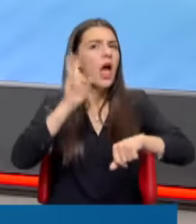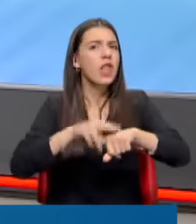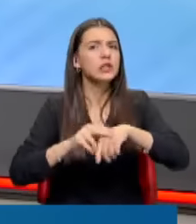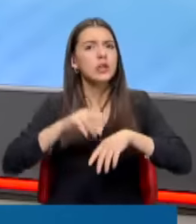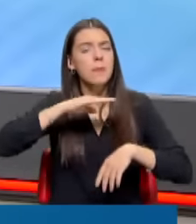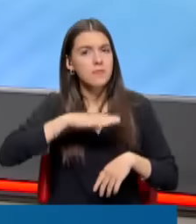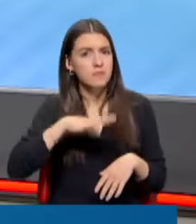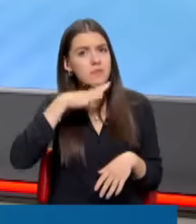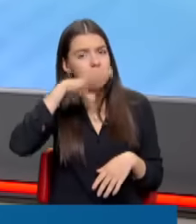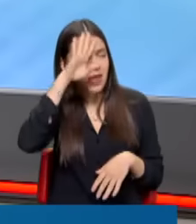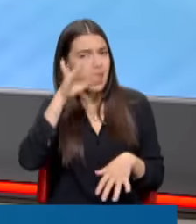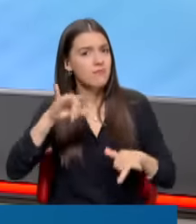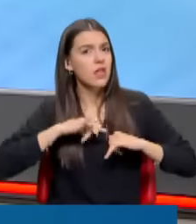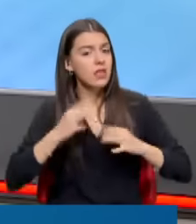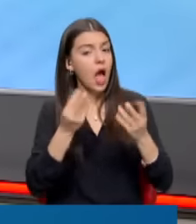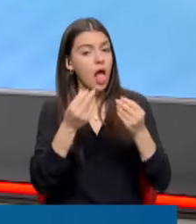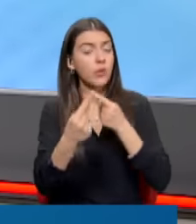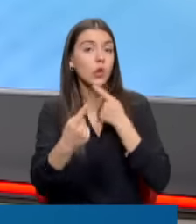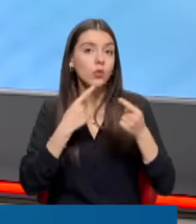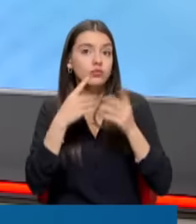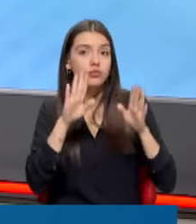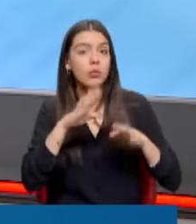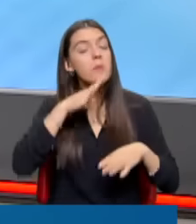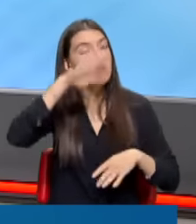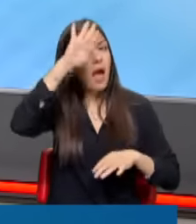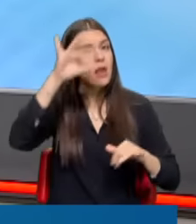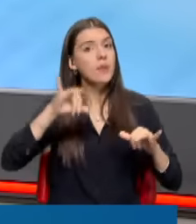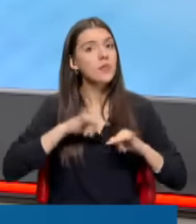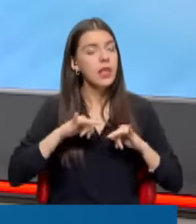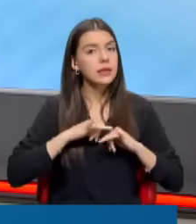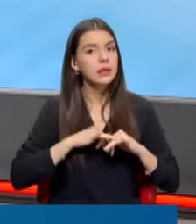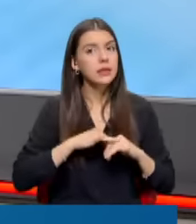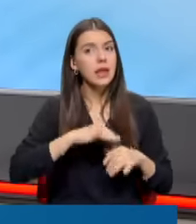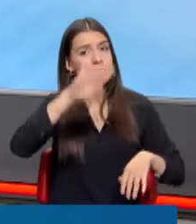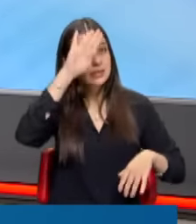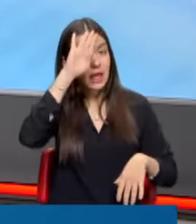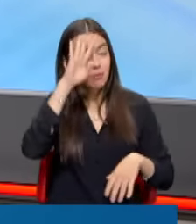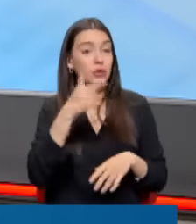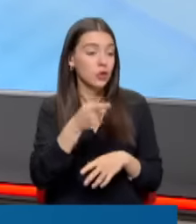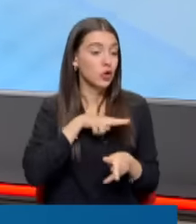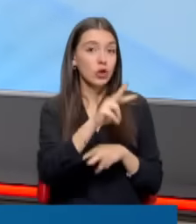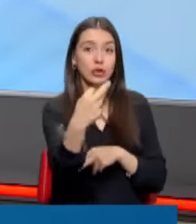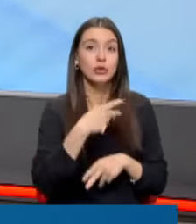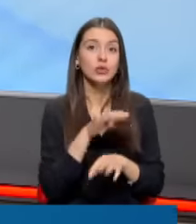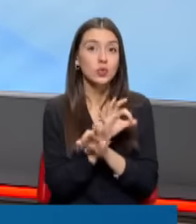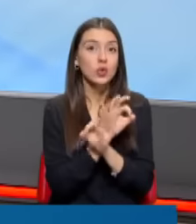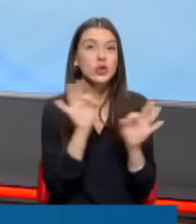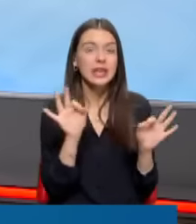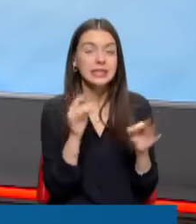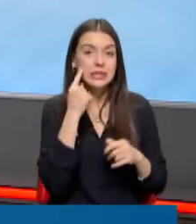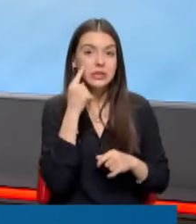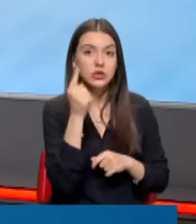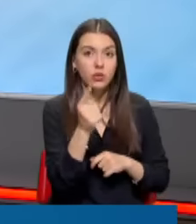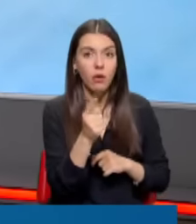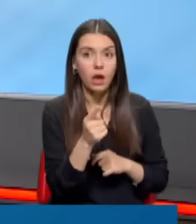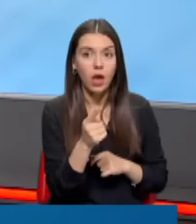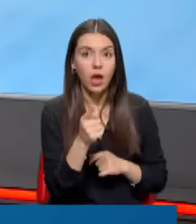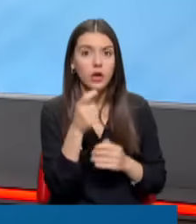tatilinde kalabalıkları konuştuk. Bayram tatilinde İBB'nin toplu ulaşımı ücretsiz hale getirmesi